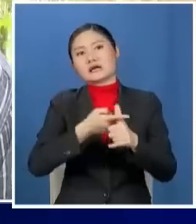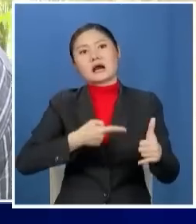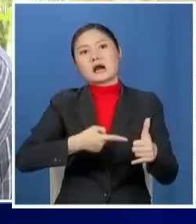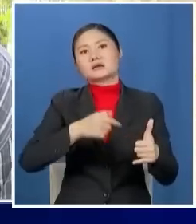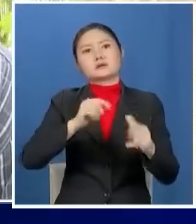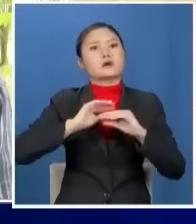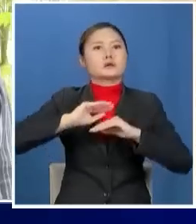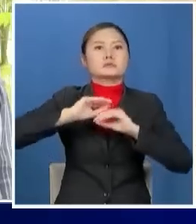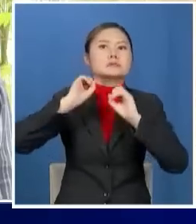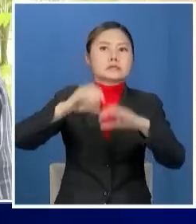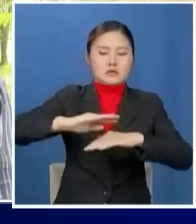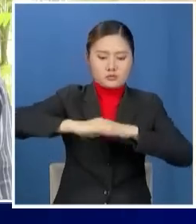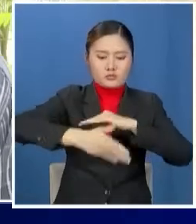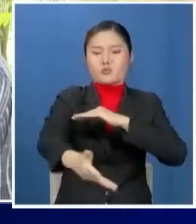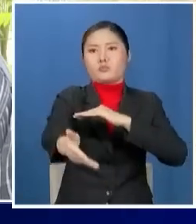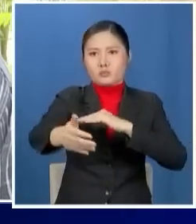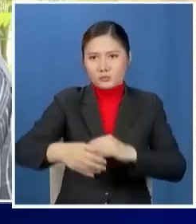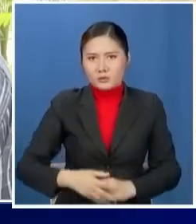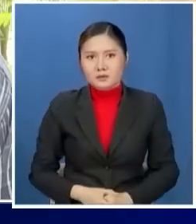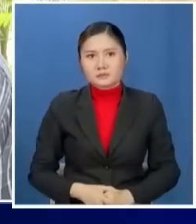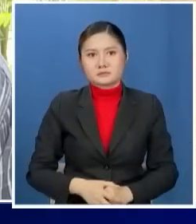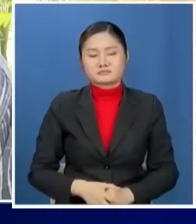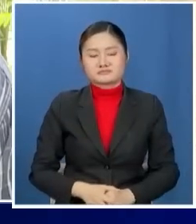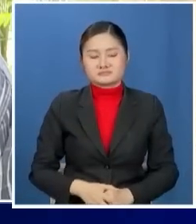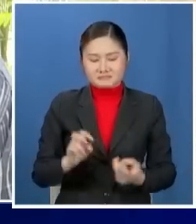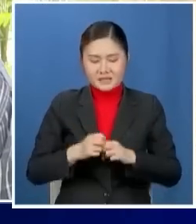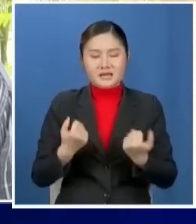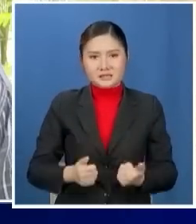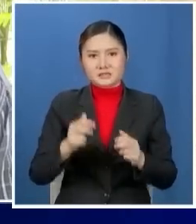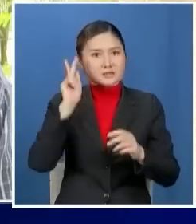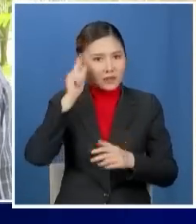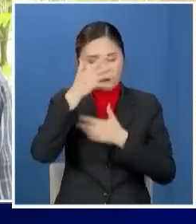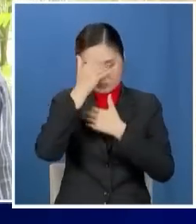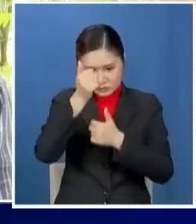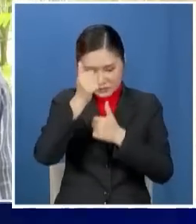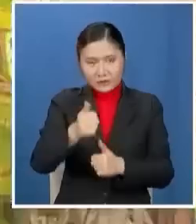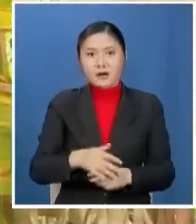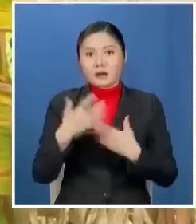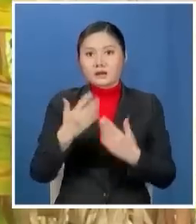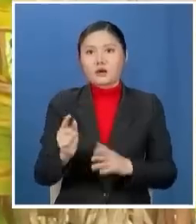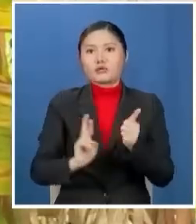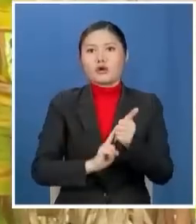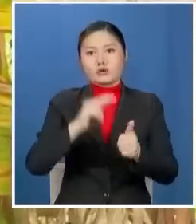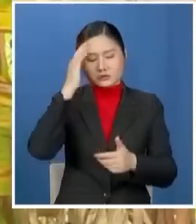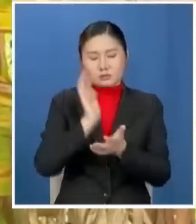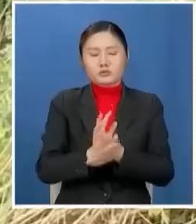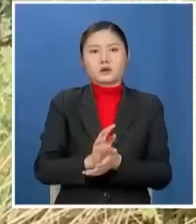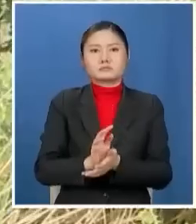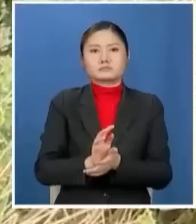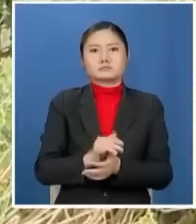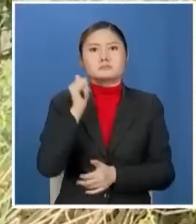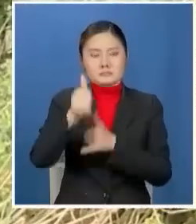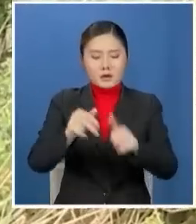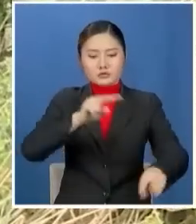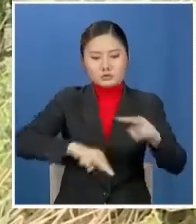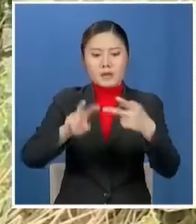แล้วก็มาผลัก เอาละครับคดีนี้ก็เป็นจุดสนใจของสื่อมวลชนนะแล้วทางรองผู้บัญชาการตำรวจนครบาลลงมาดู